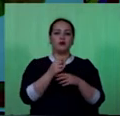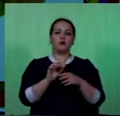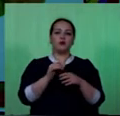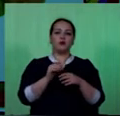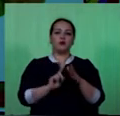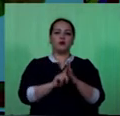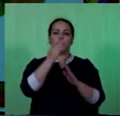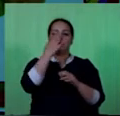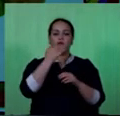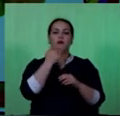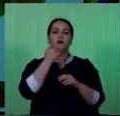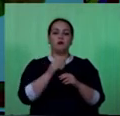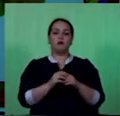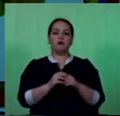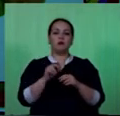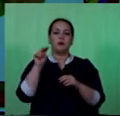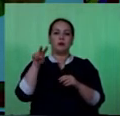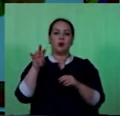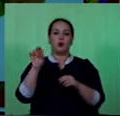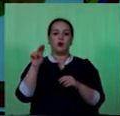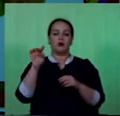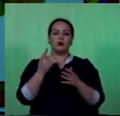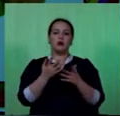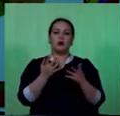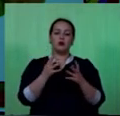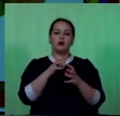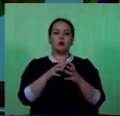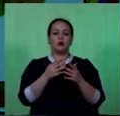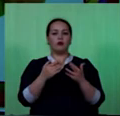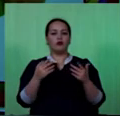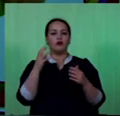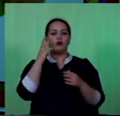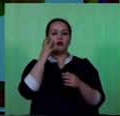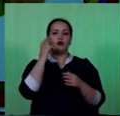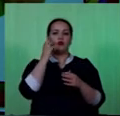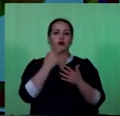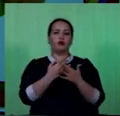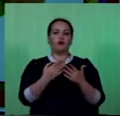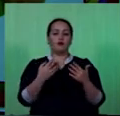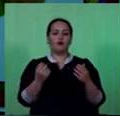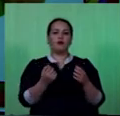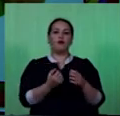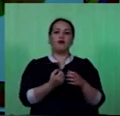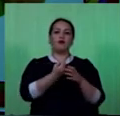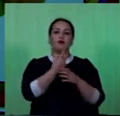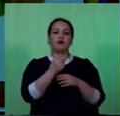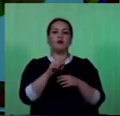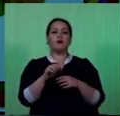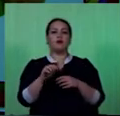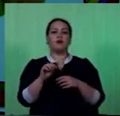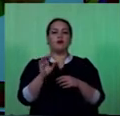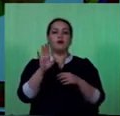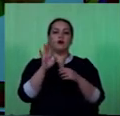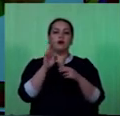повторяю наш вопрос плоды каких овощей и фруктов созревают в конце мая и в начале